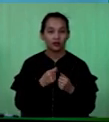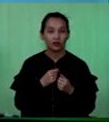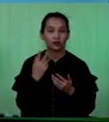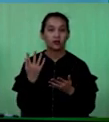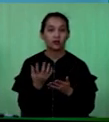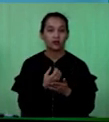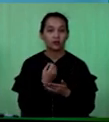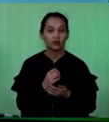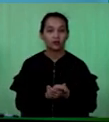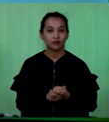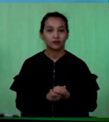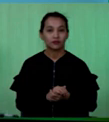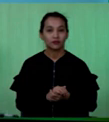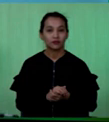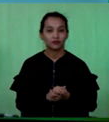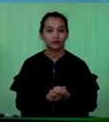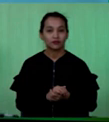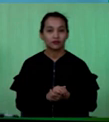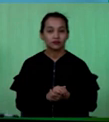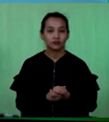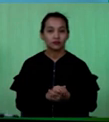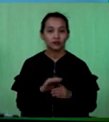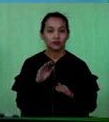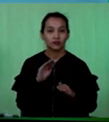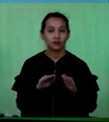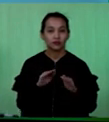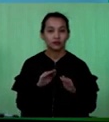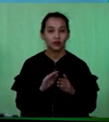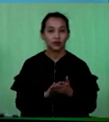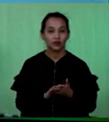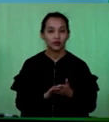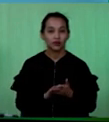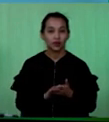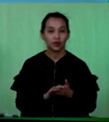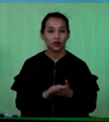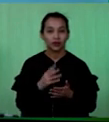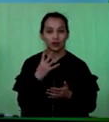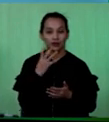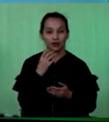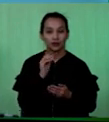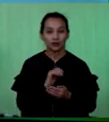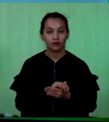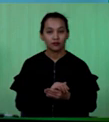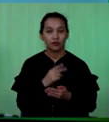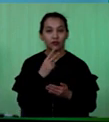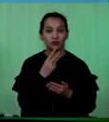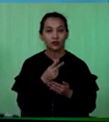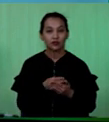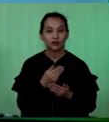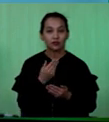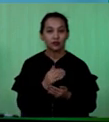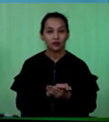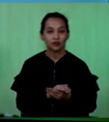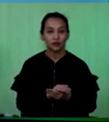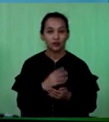toping. Men sizlarga tarozi bilan bog'liq bo'lgan rasmni ko'rsataman. Siz